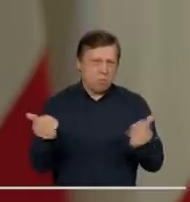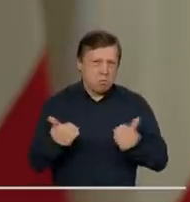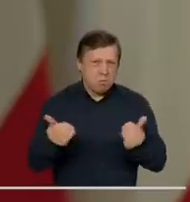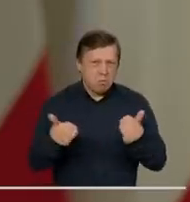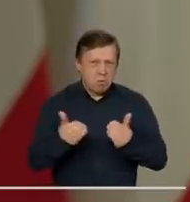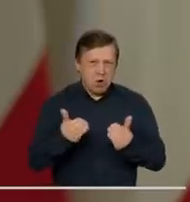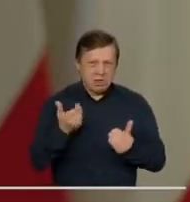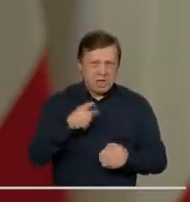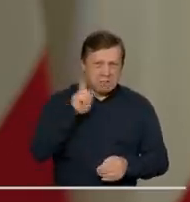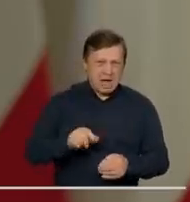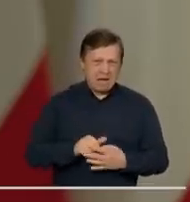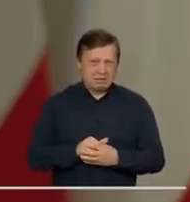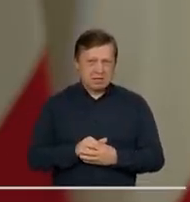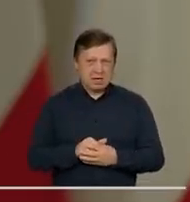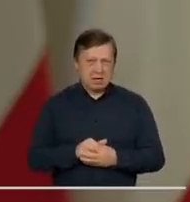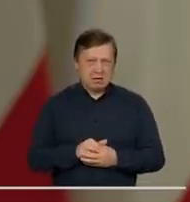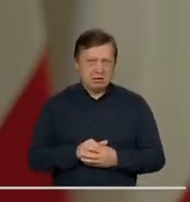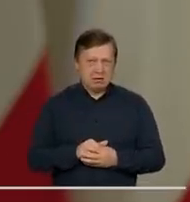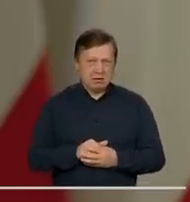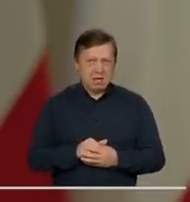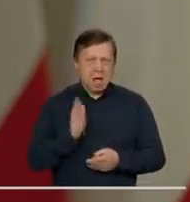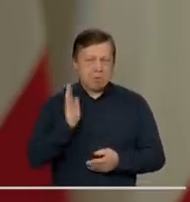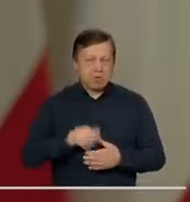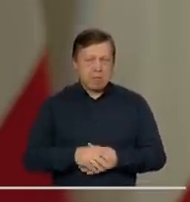to nie jest prawda, a potem,